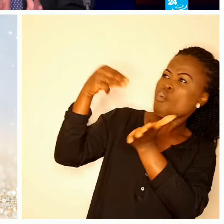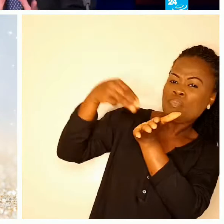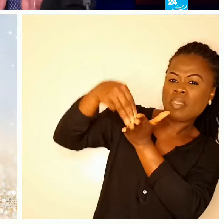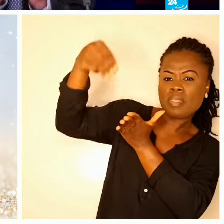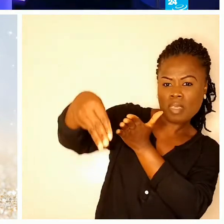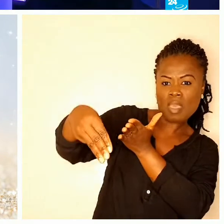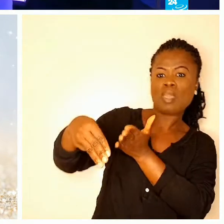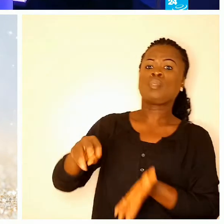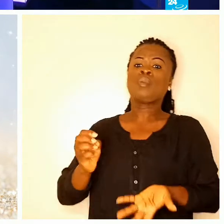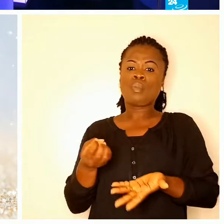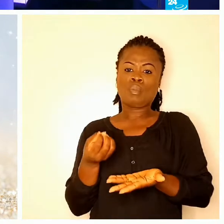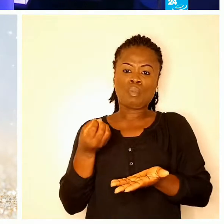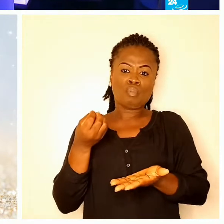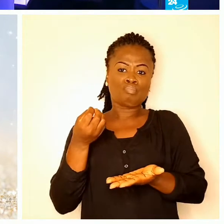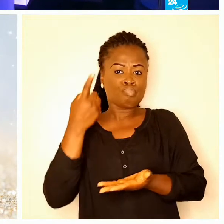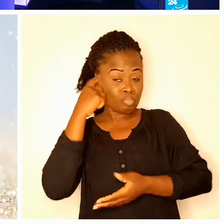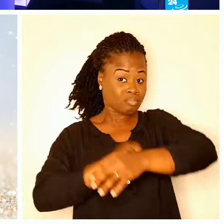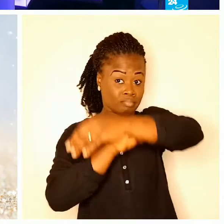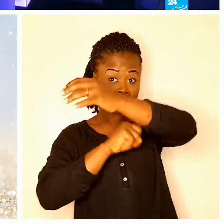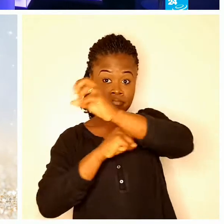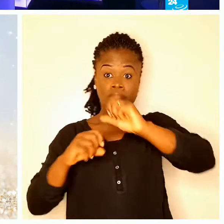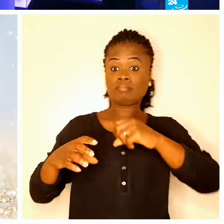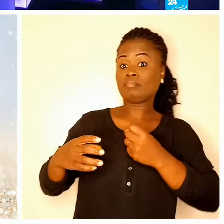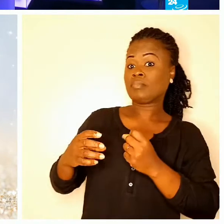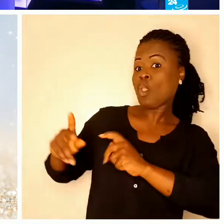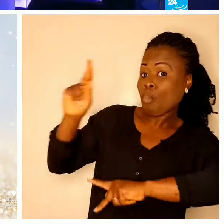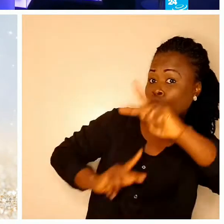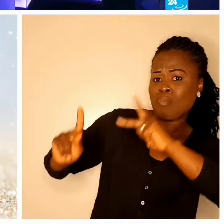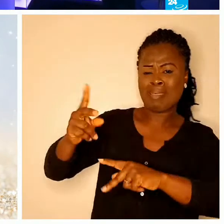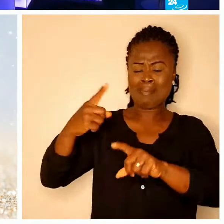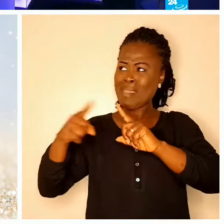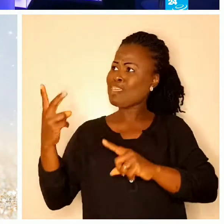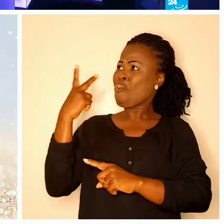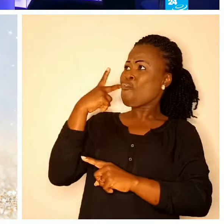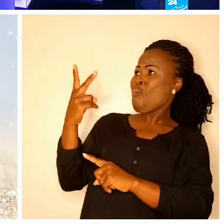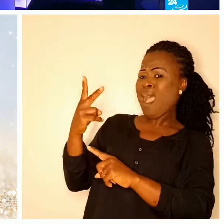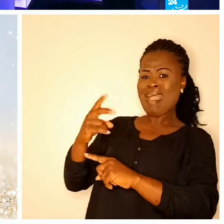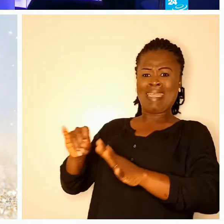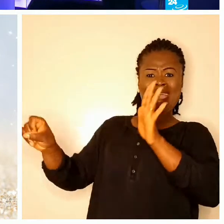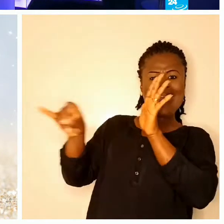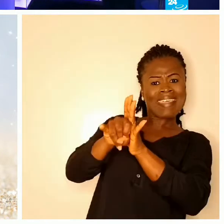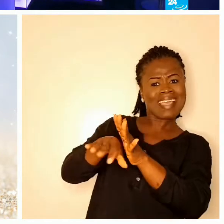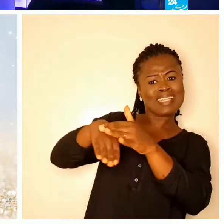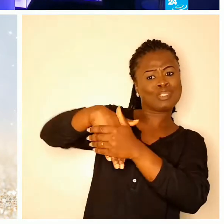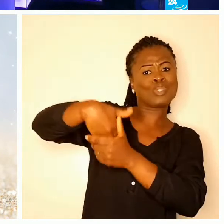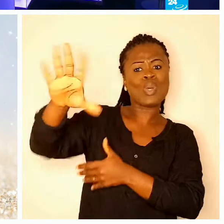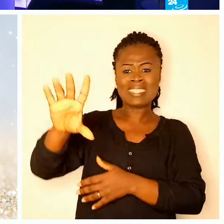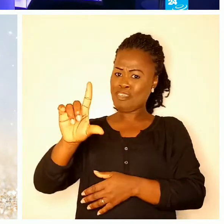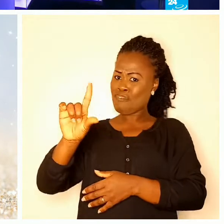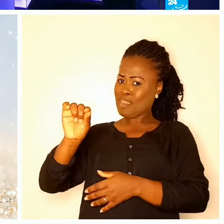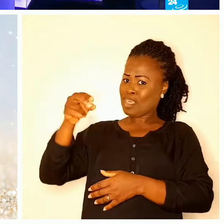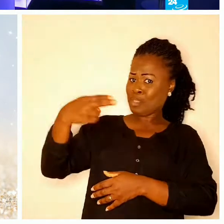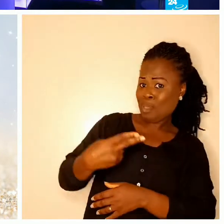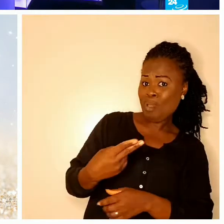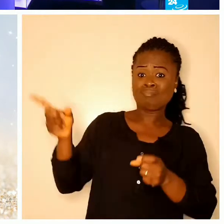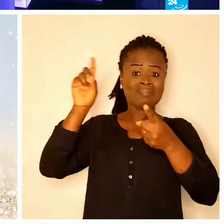des mesures sanitaires, des mesures qui affectent la vie des Sénégalais tous les jours. Il y a un couvre-feu de 20 h jusqu'à 6 h du matin, mais il n'y a